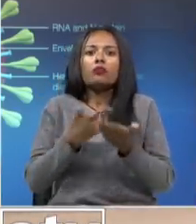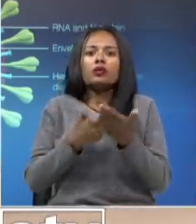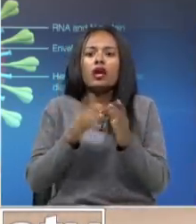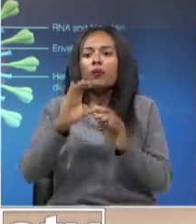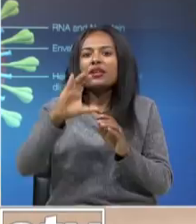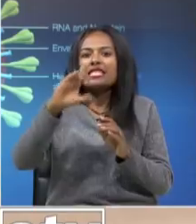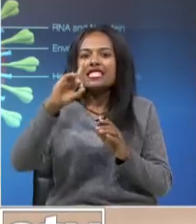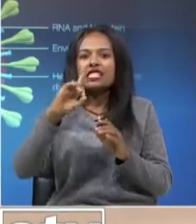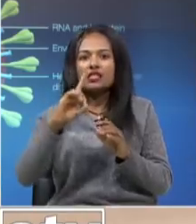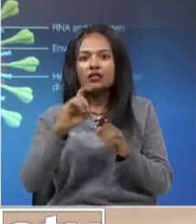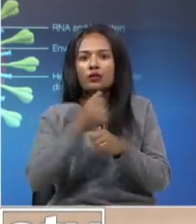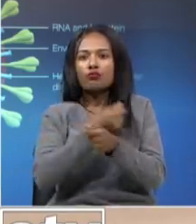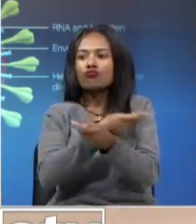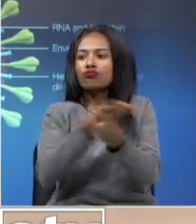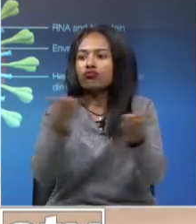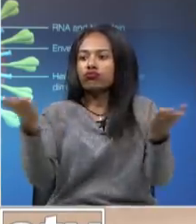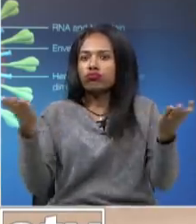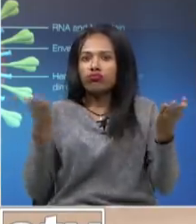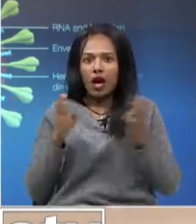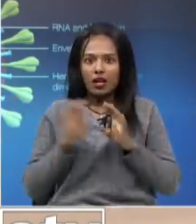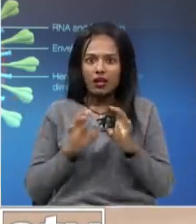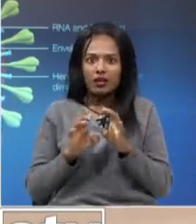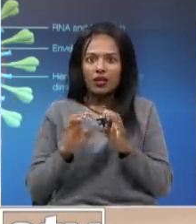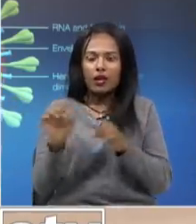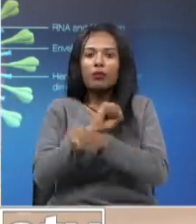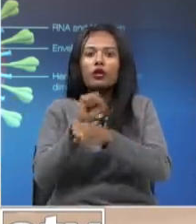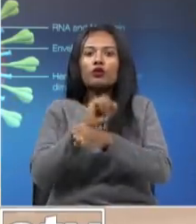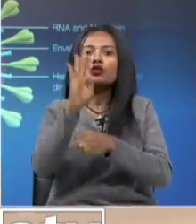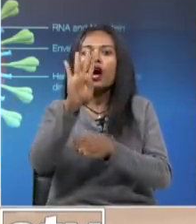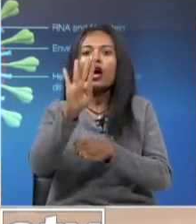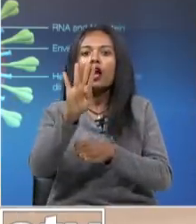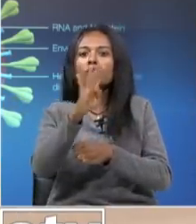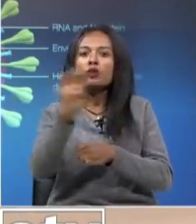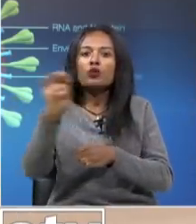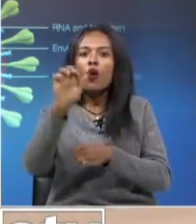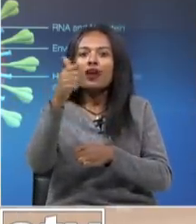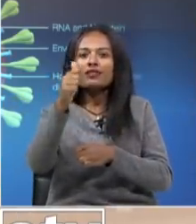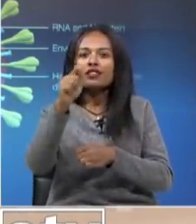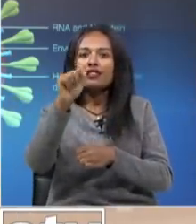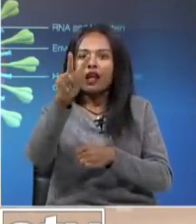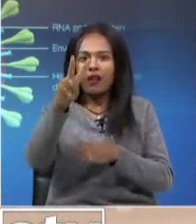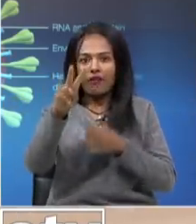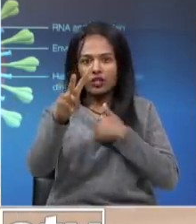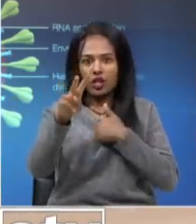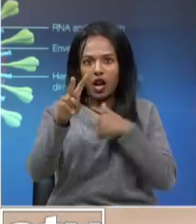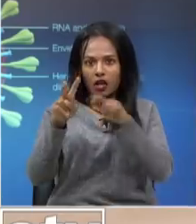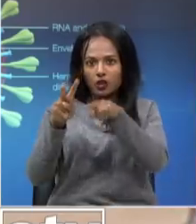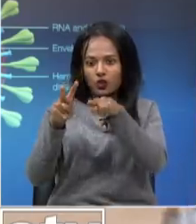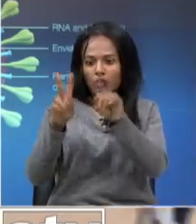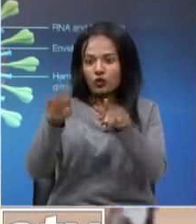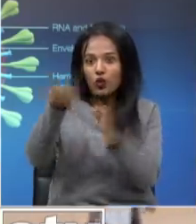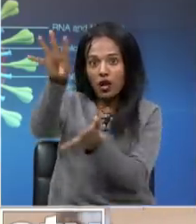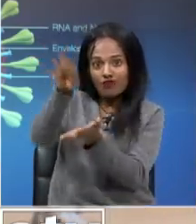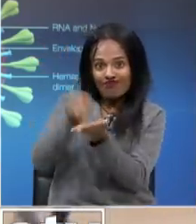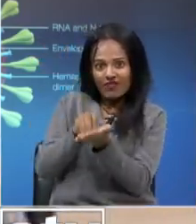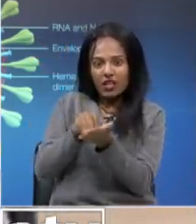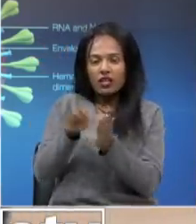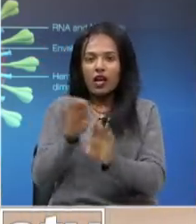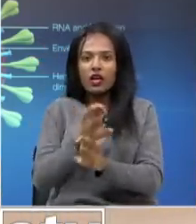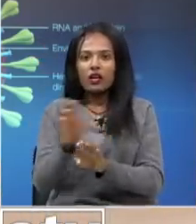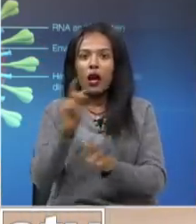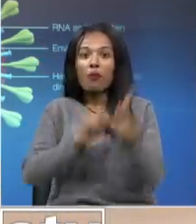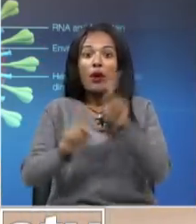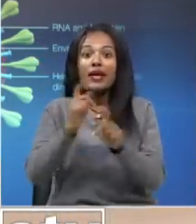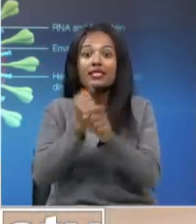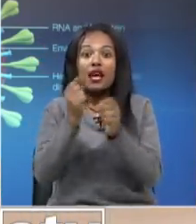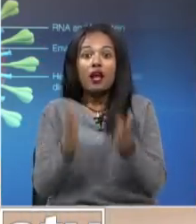በሲዲ አዘጋጅተናል። የኛ መኪኖች 410ቹም ቴሌቪዥን አላቸው። እሱ ላይ ልንጭንና ሞር ፐብሊክ